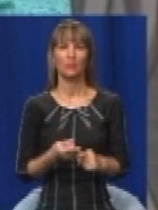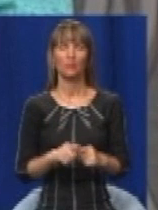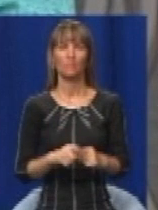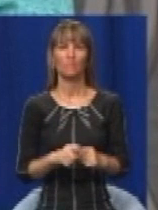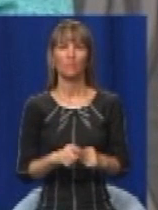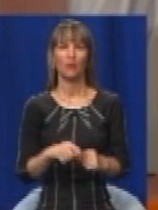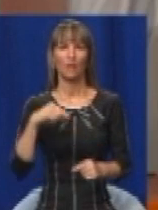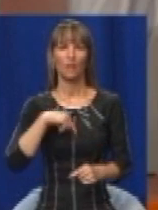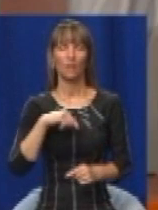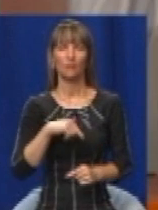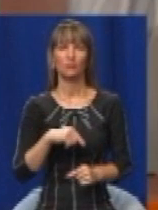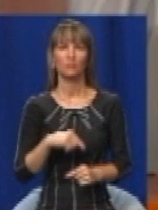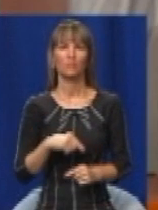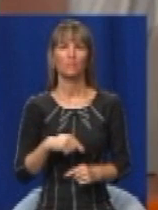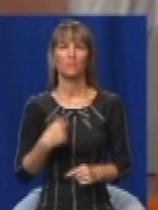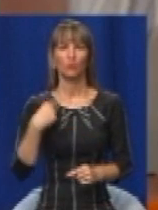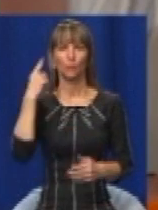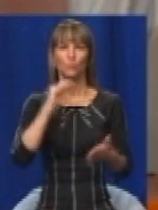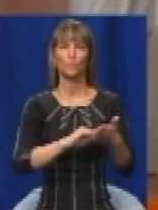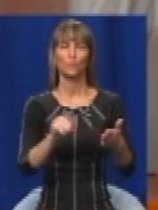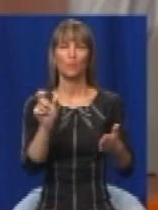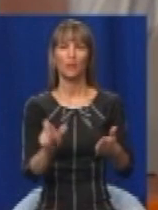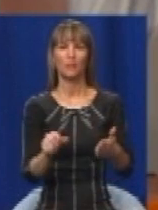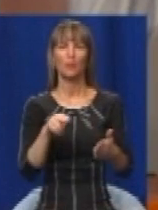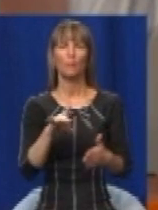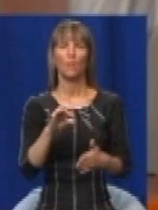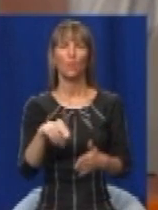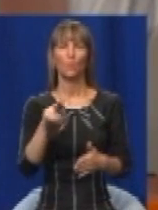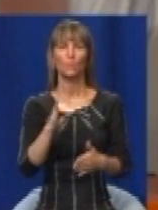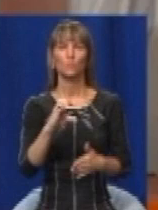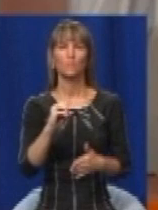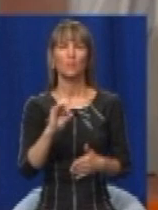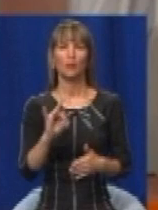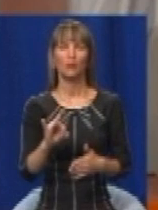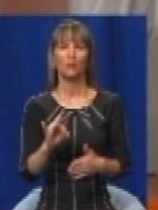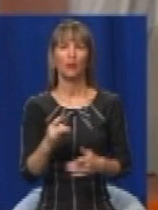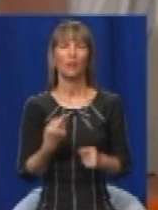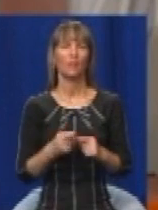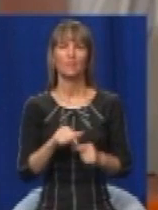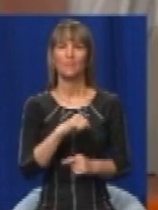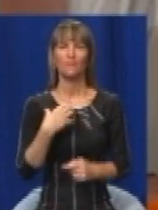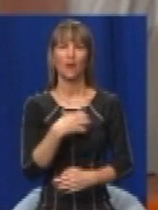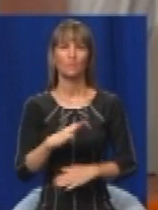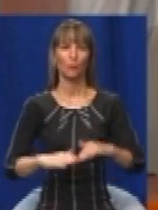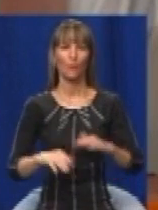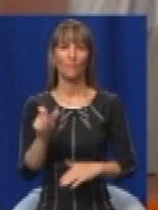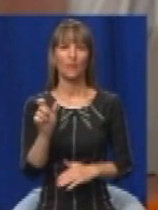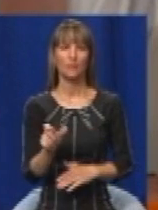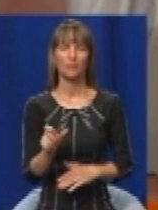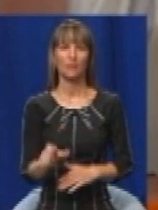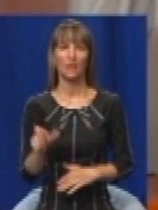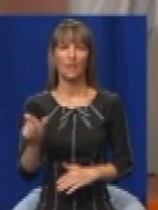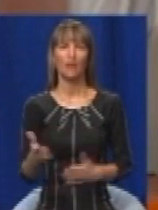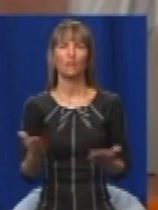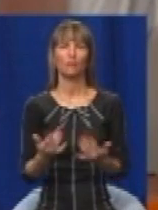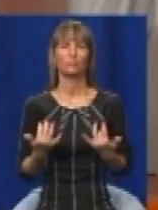цієї риси характеру? Журналіст, продюсер, ну і все, по-моєму, от саме такі важливі професії, які,